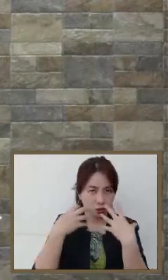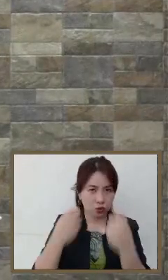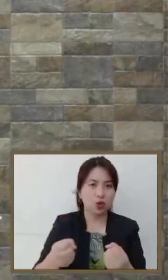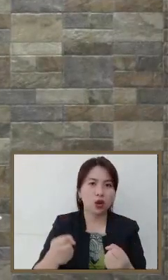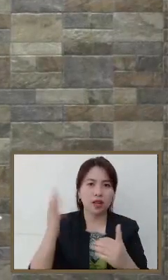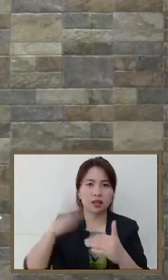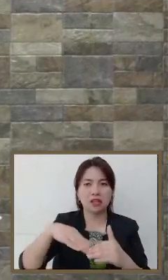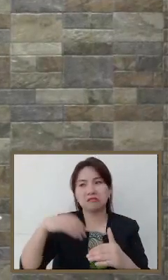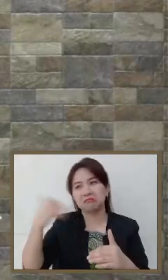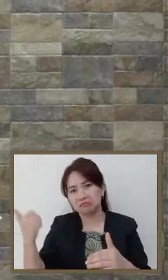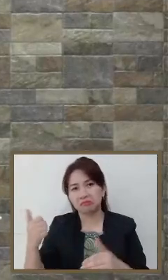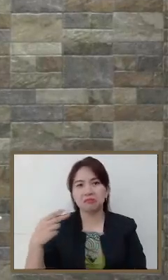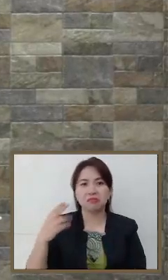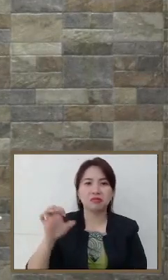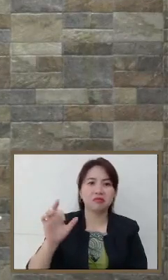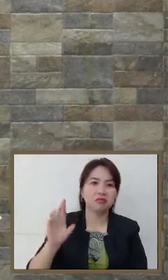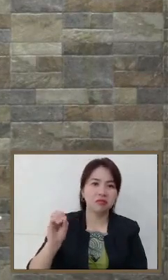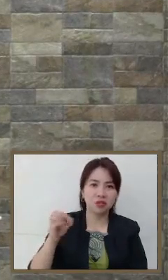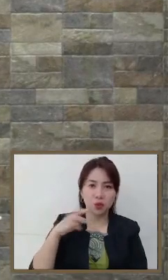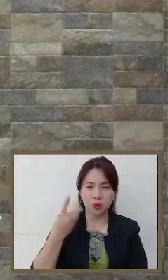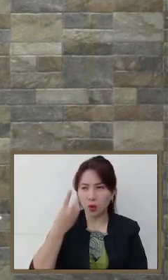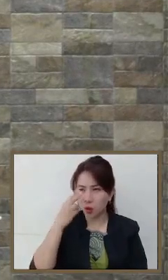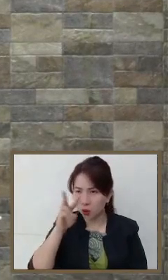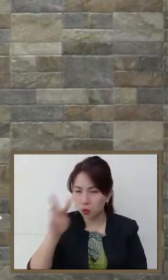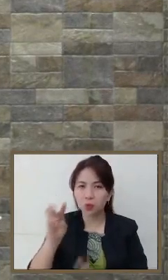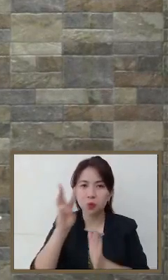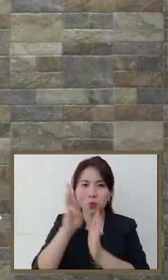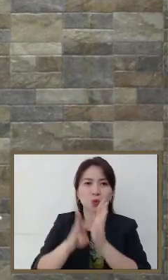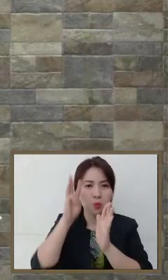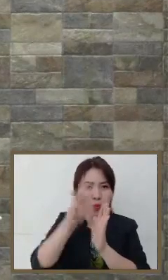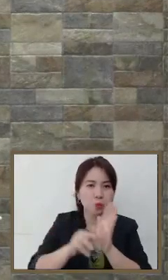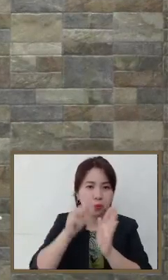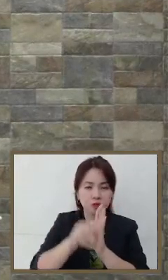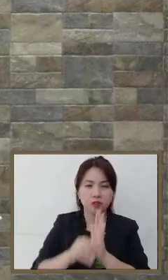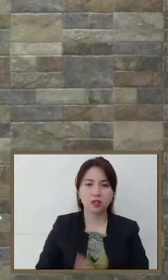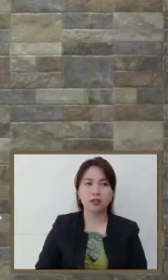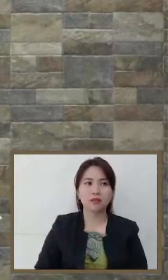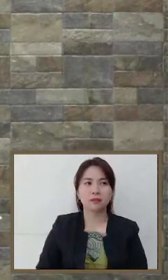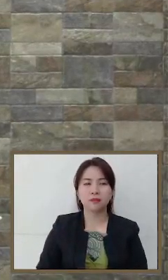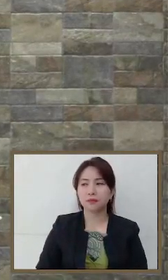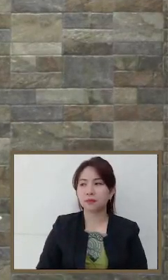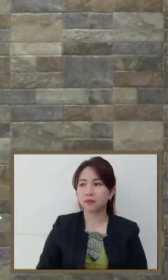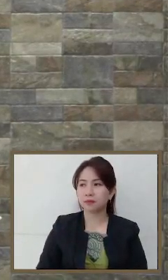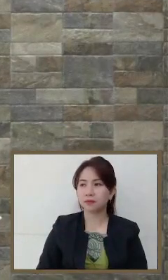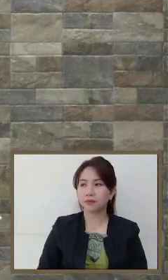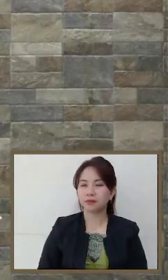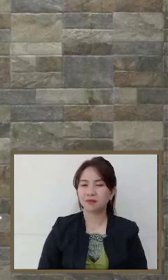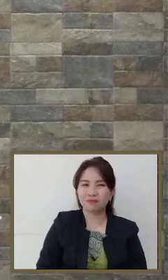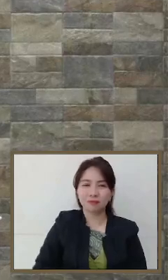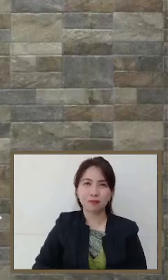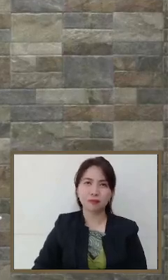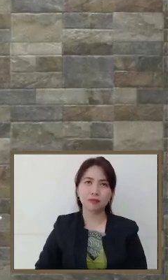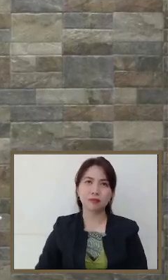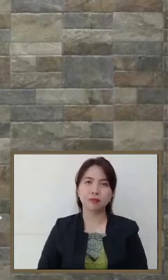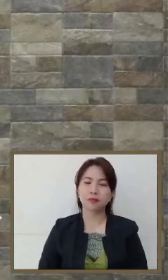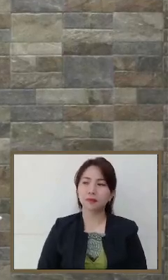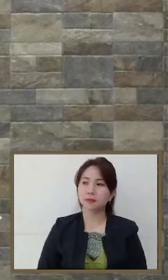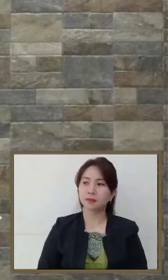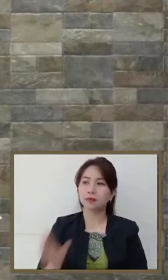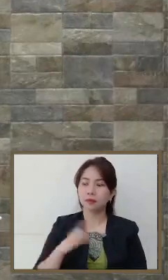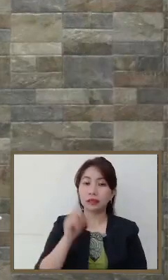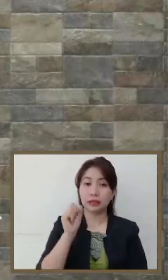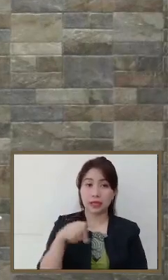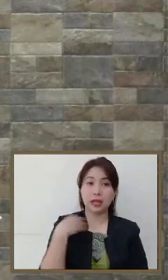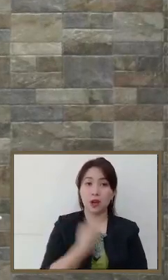yan Amen mas malakas pa ang Diyos natin diyan mga kapatid mas malakas pa ang Diyos natin at ang diyos